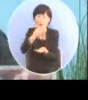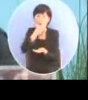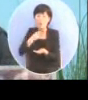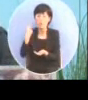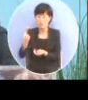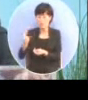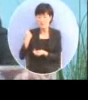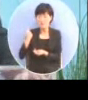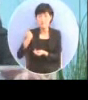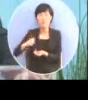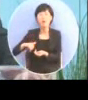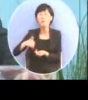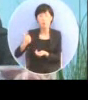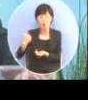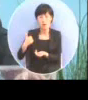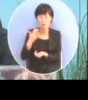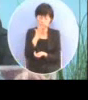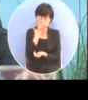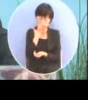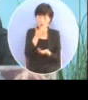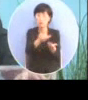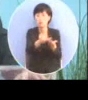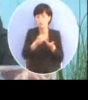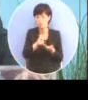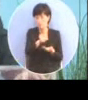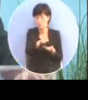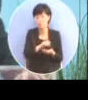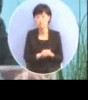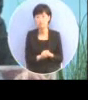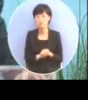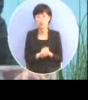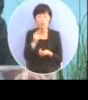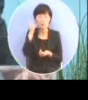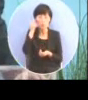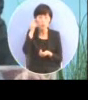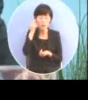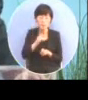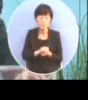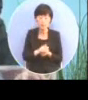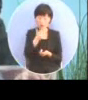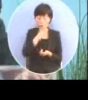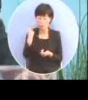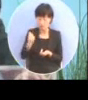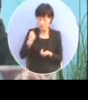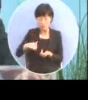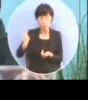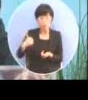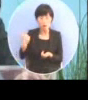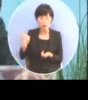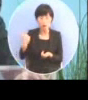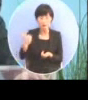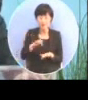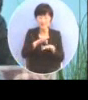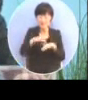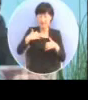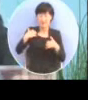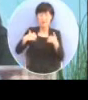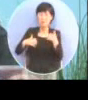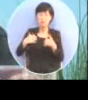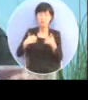ước. Satan lừa dối chúng ta điều gì? Đó là không biết về phúc âm. 왜냐? 이것만 모르면 되니까. Tại vì sao? Chỉ cần không biết phúc âm là được